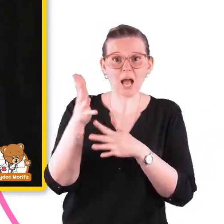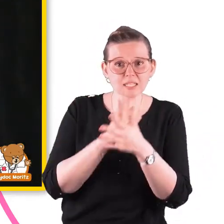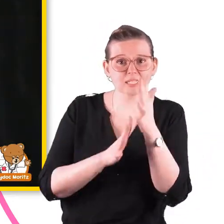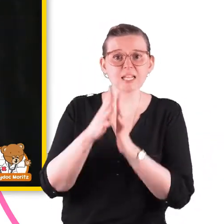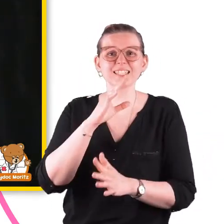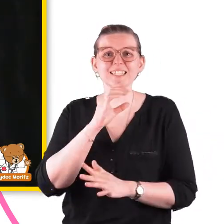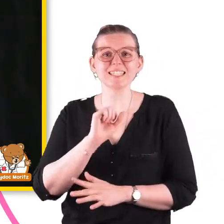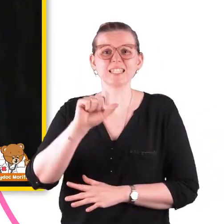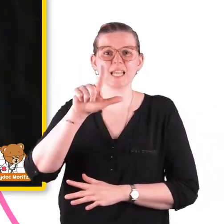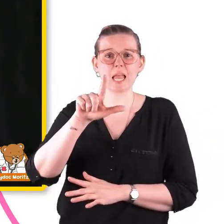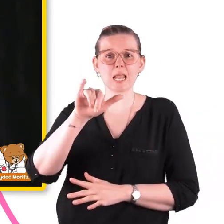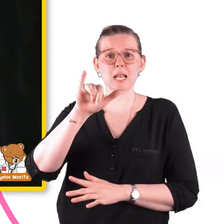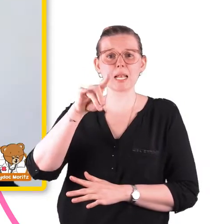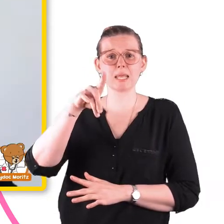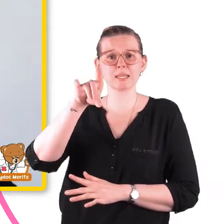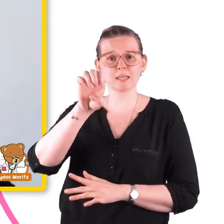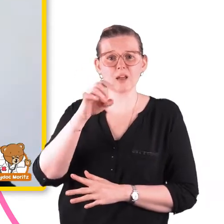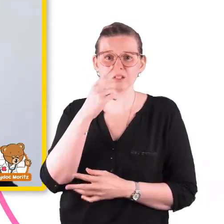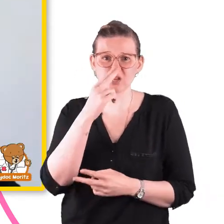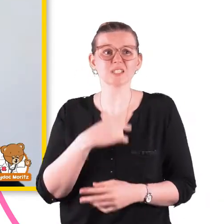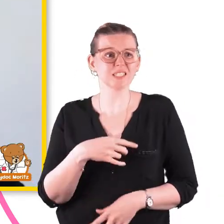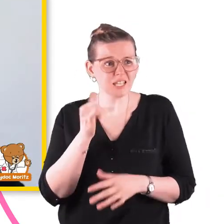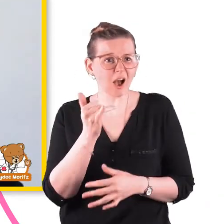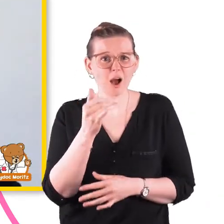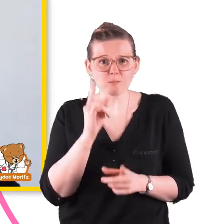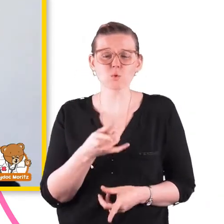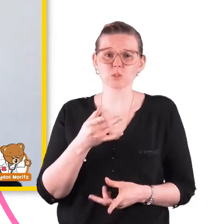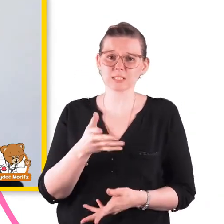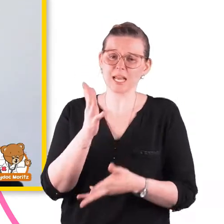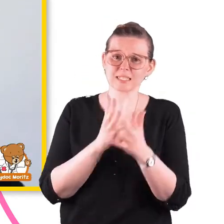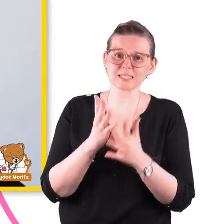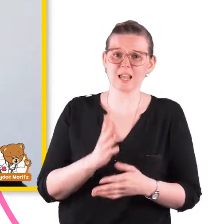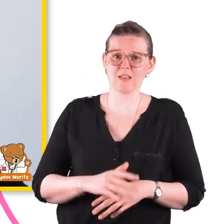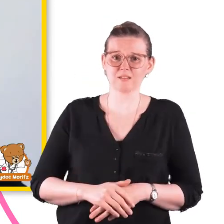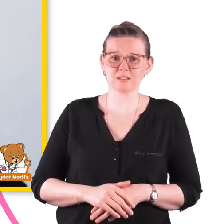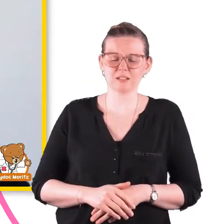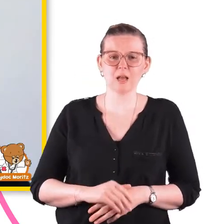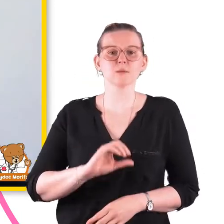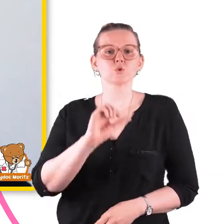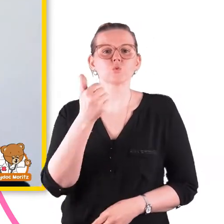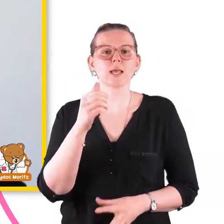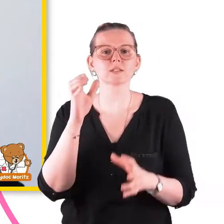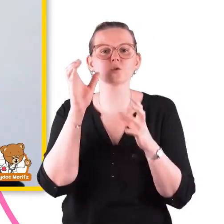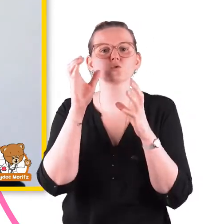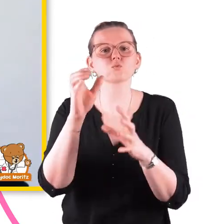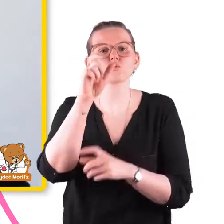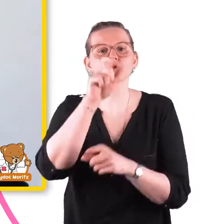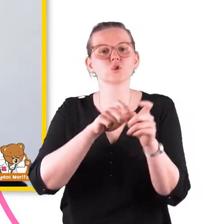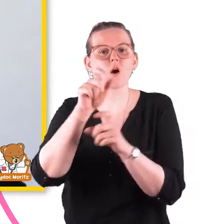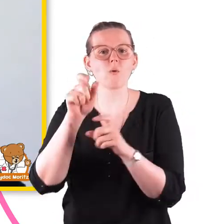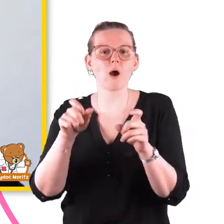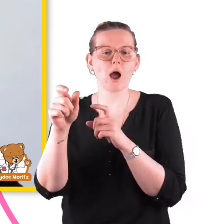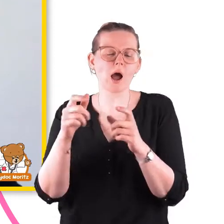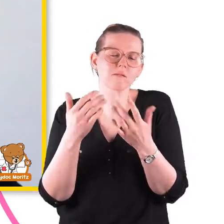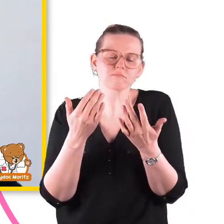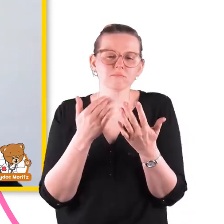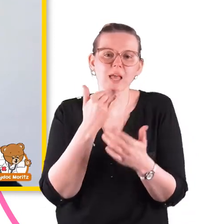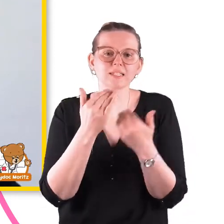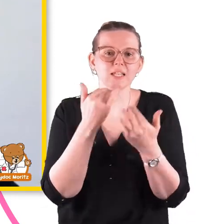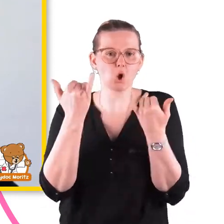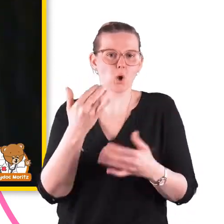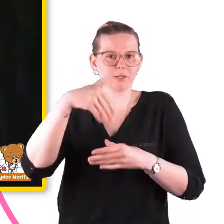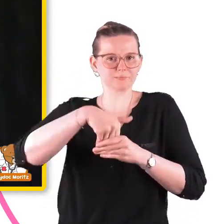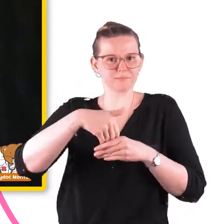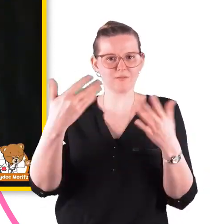Ziege Linde geht. Ja, genau, das muss sie. Aber zunächst wollen wir unseren Zuschauern erzählen, was wir heute so